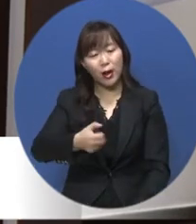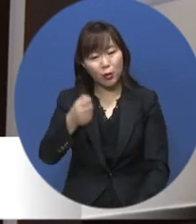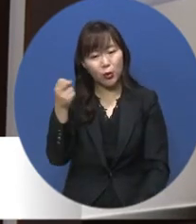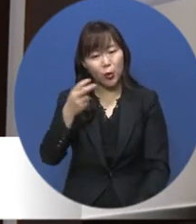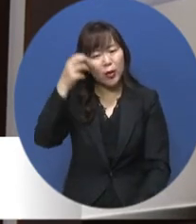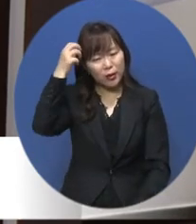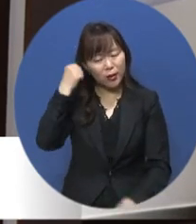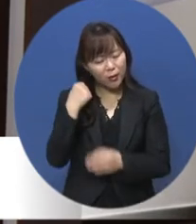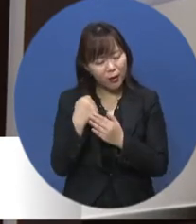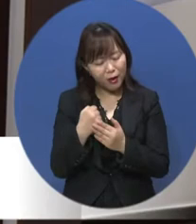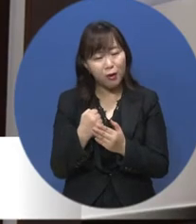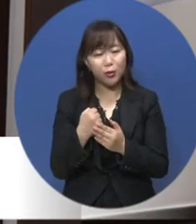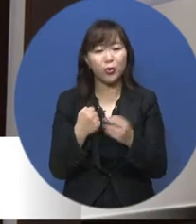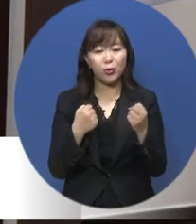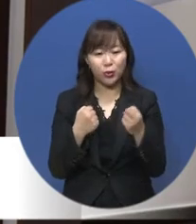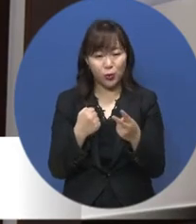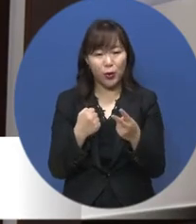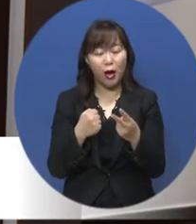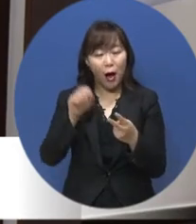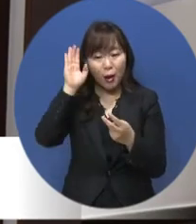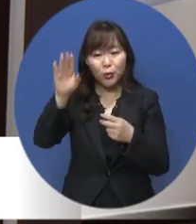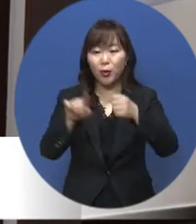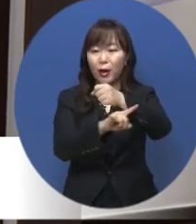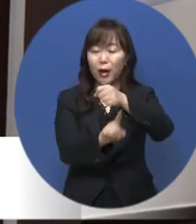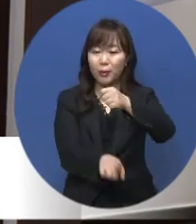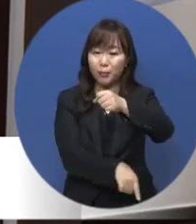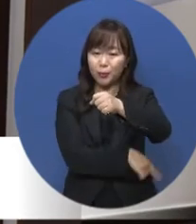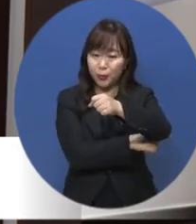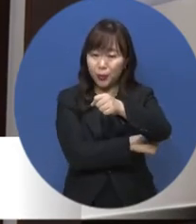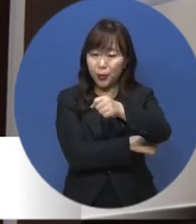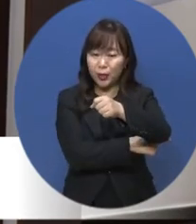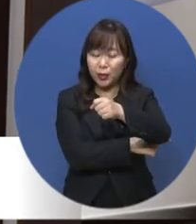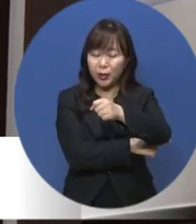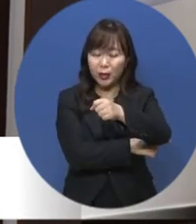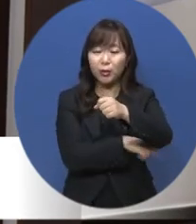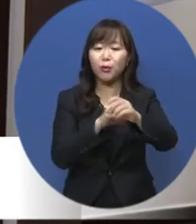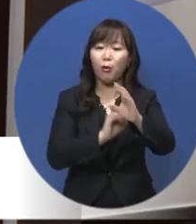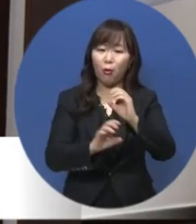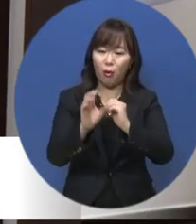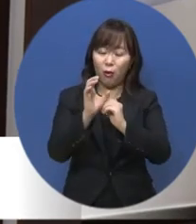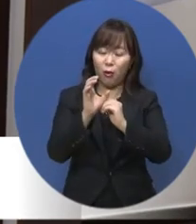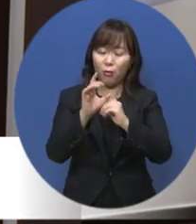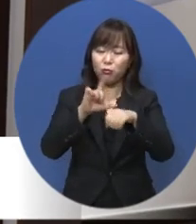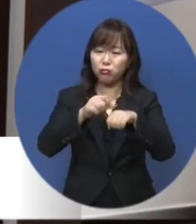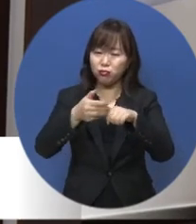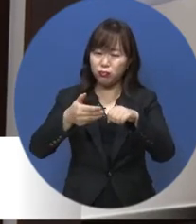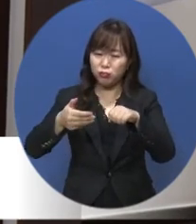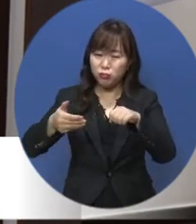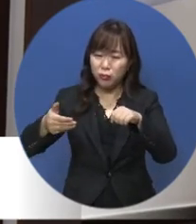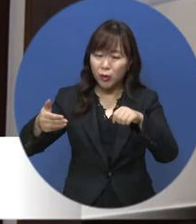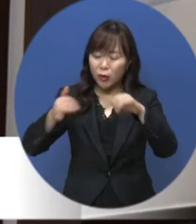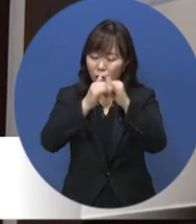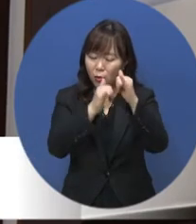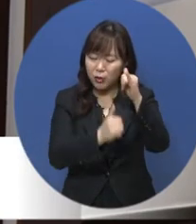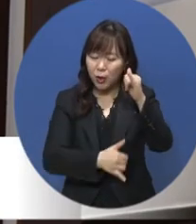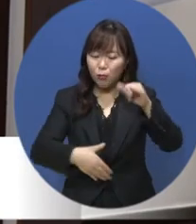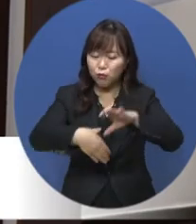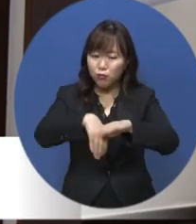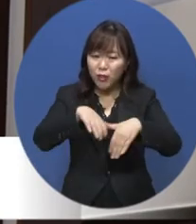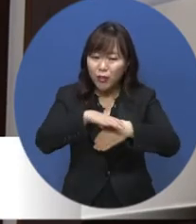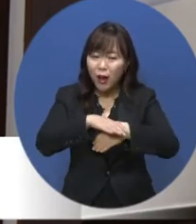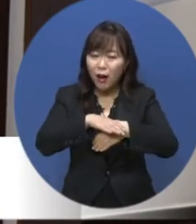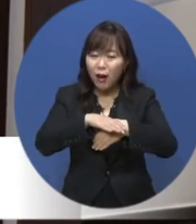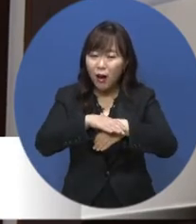또 기억해 내실 수 있고 또 그리고 앞으로의 지금의 한복이 또 우리가 시간이 지나면 또 역사가 되고 문화가 될